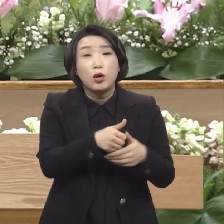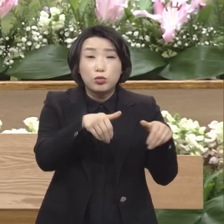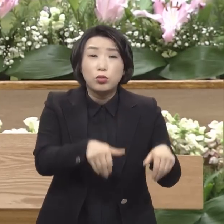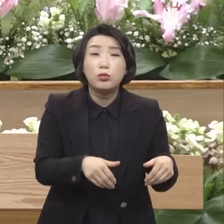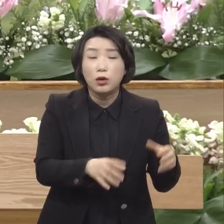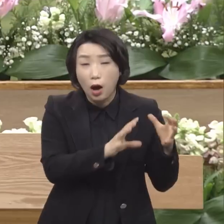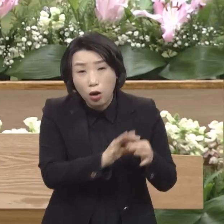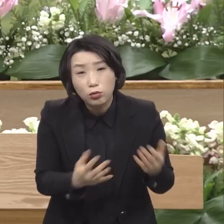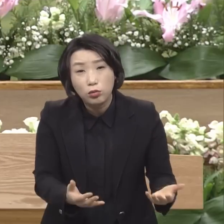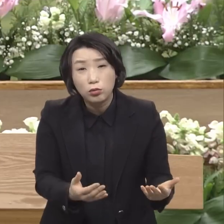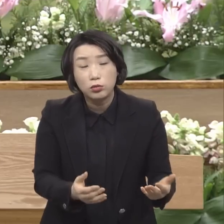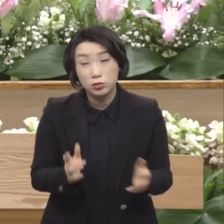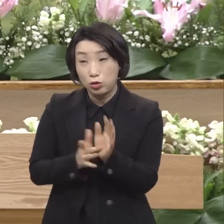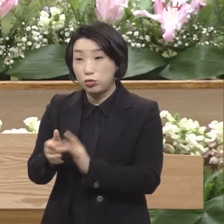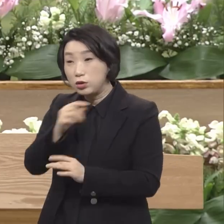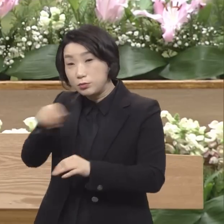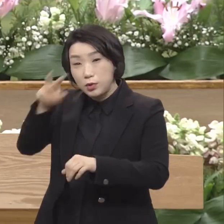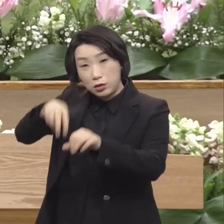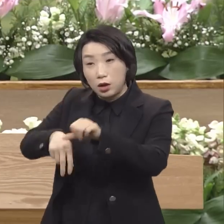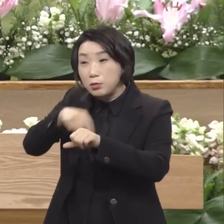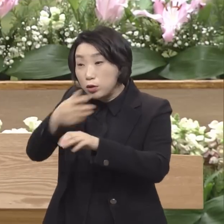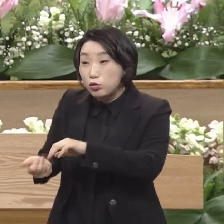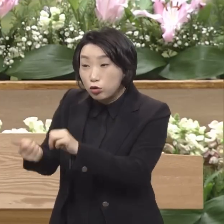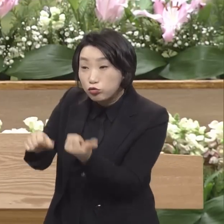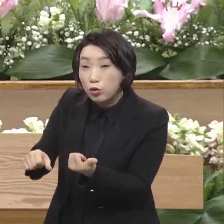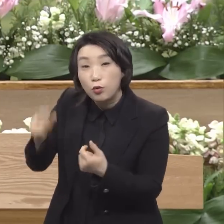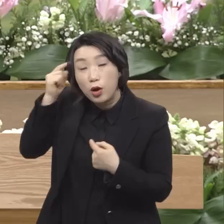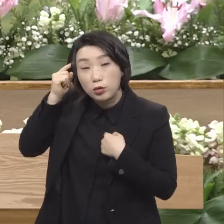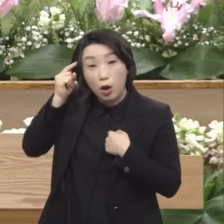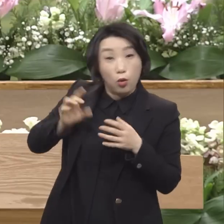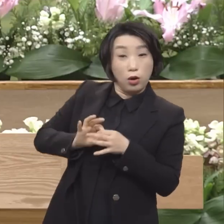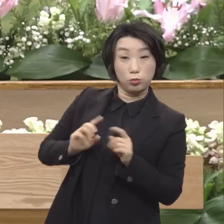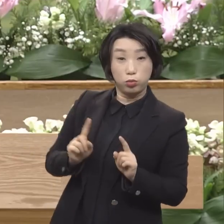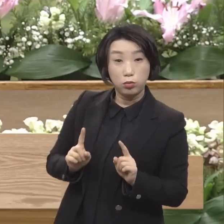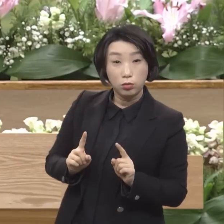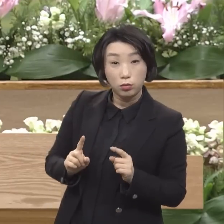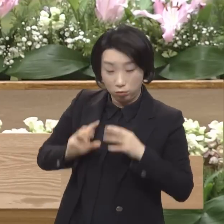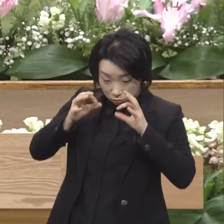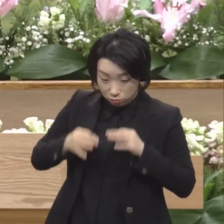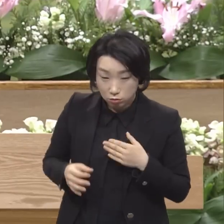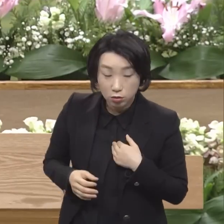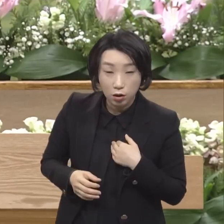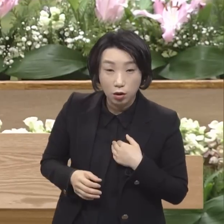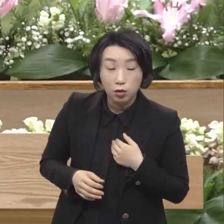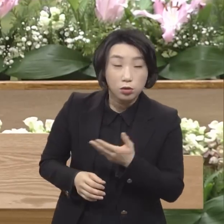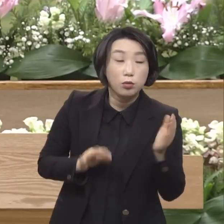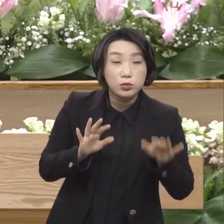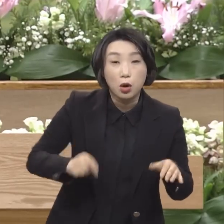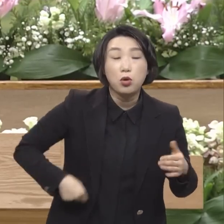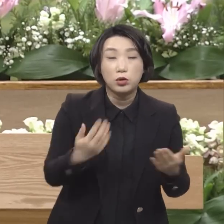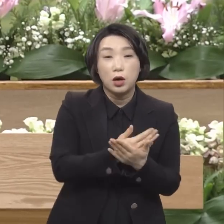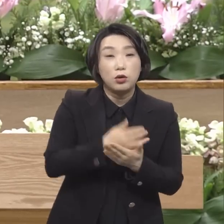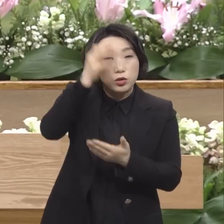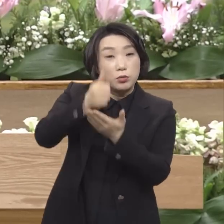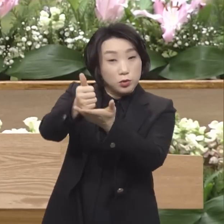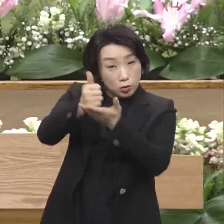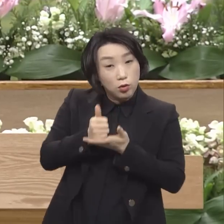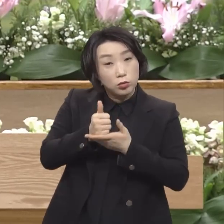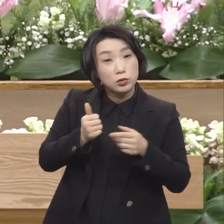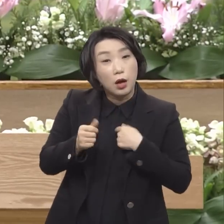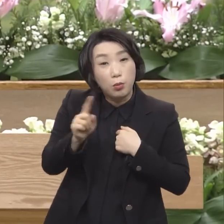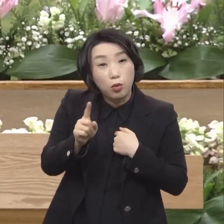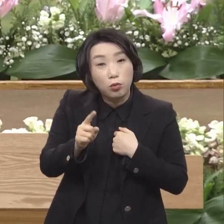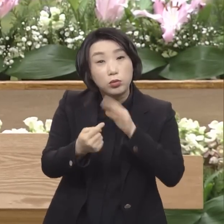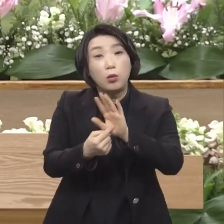되겠어요. 그럼 예수님이 피 흘려 죽은 것은 당신과 무슨 상관이 있단 말입니까? 그럼 회개하고 성령이 당신 안에 임한 것은